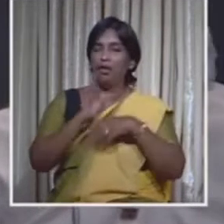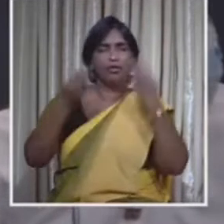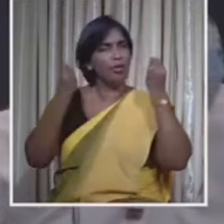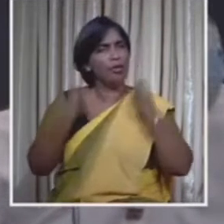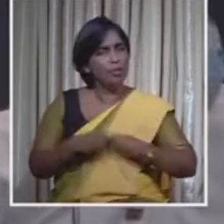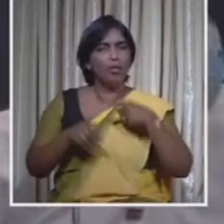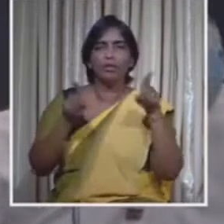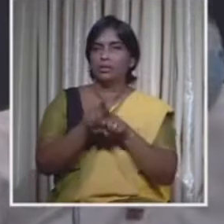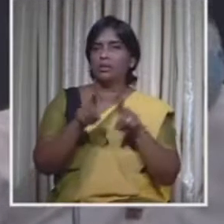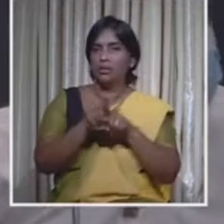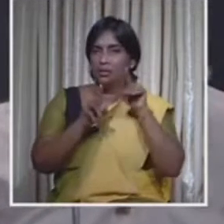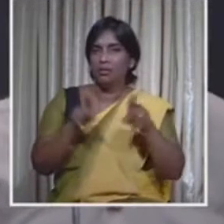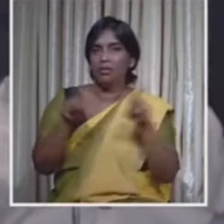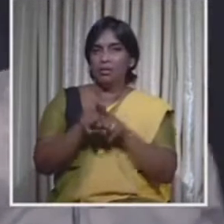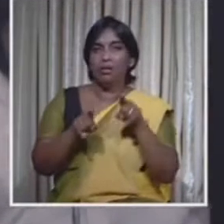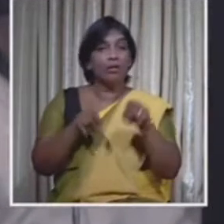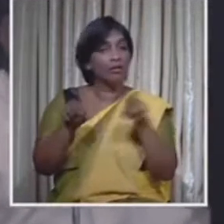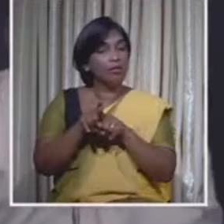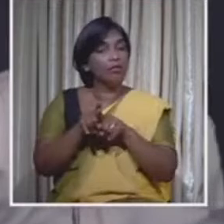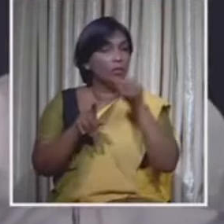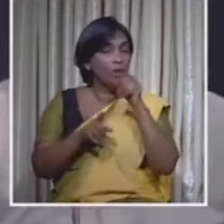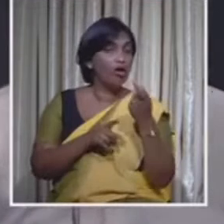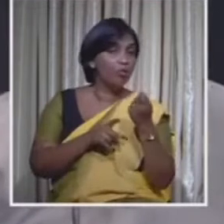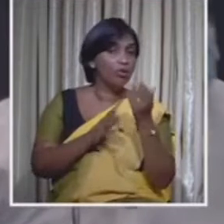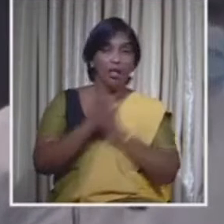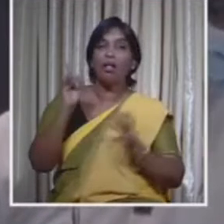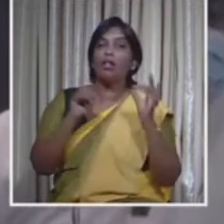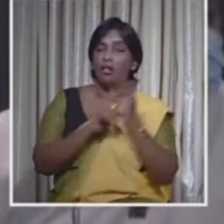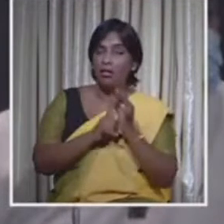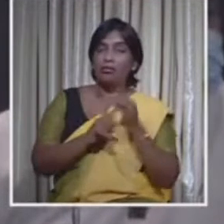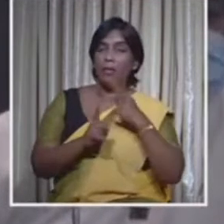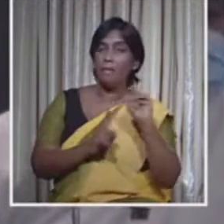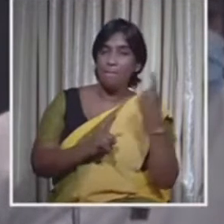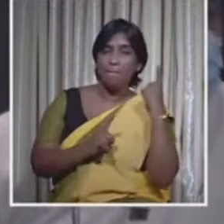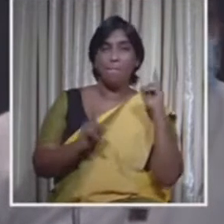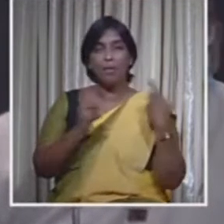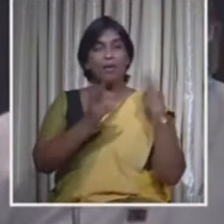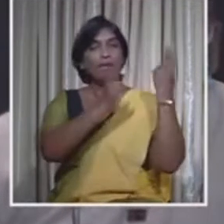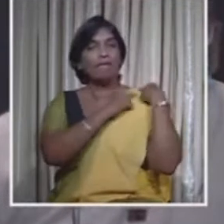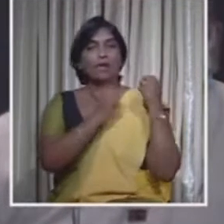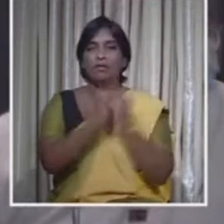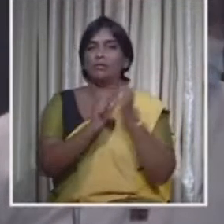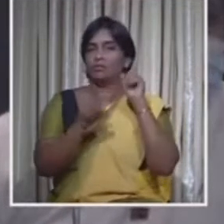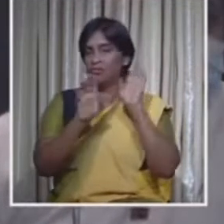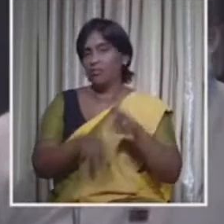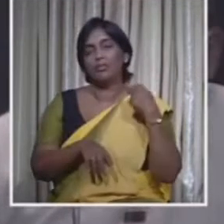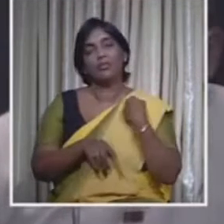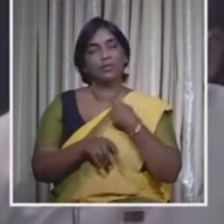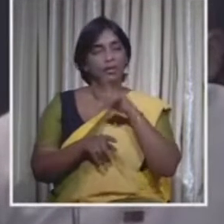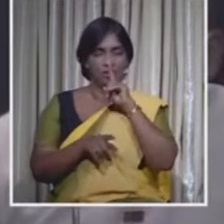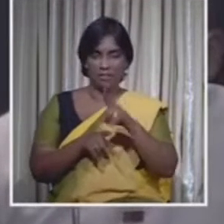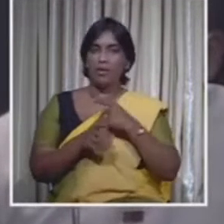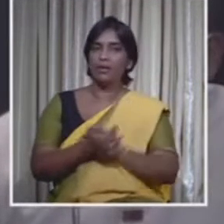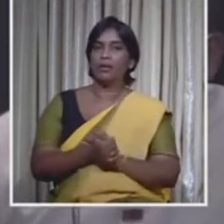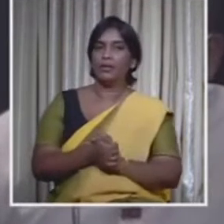බංකොලොත් තත්ත්වයට පත් කරගෙන යනවා. මේවා මුදල් ඇමතිවරයා බලහත්කාරයෙන් කරේ එල්ලගත්තු කාරණා කියලා අපි පැහැදිලිවම